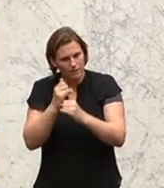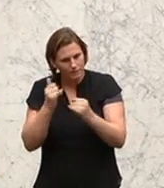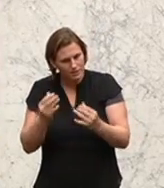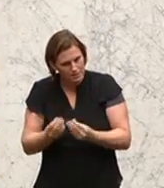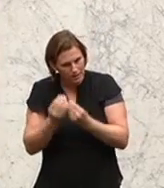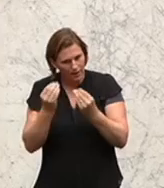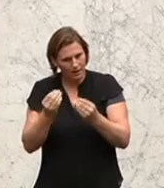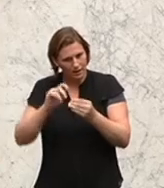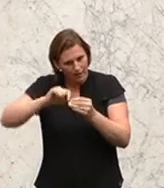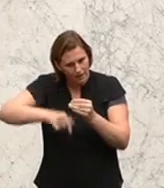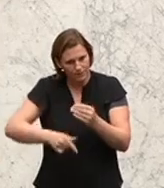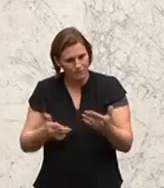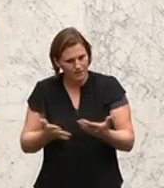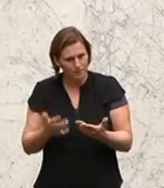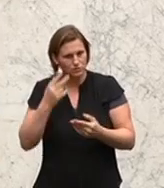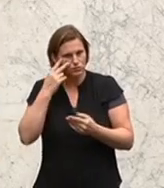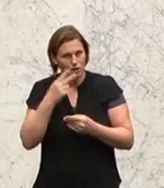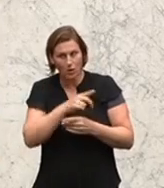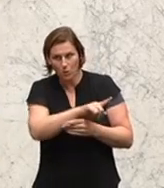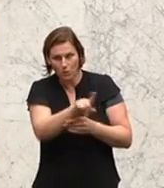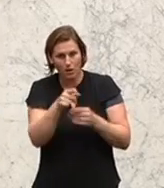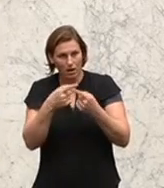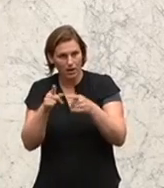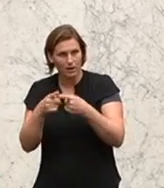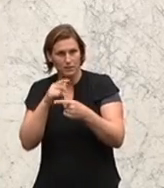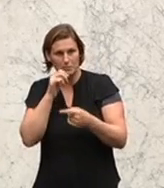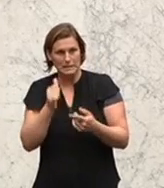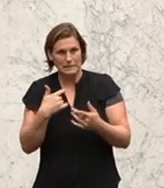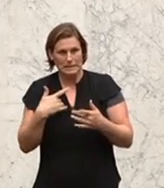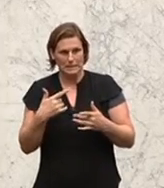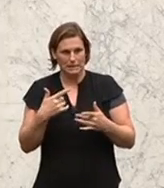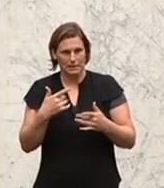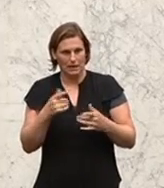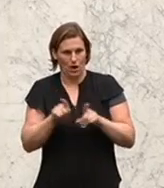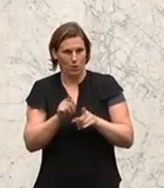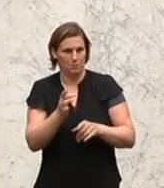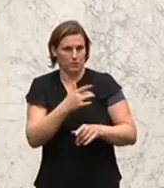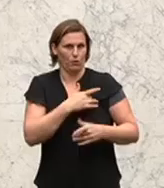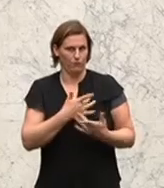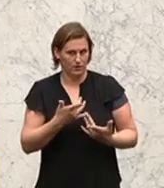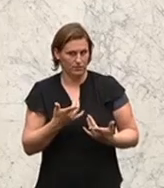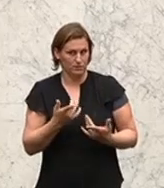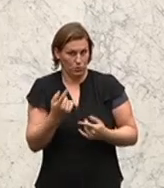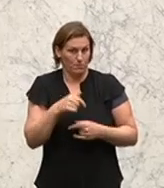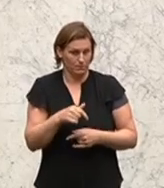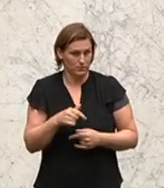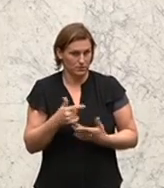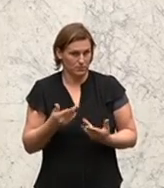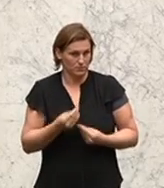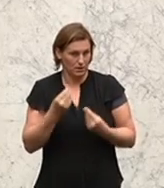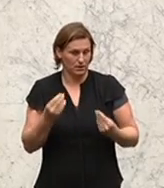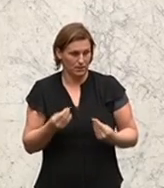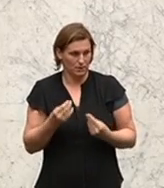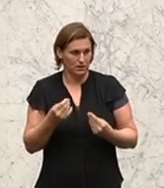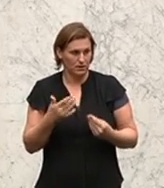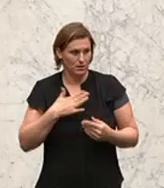die Sache ist, und schauen, dass wir alle anderen unbeschadet aus dieser ganzen Diskussion rausbringen. Das ist, glaube ich, um das, was mir und auch